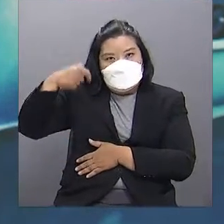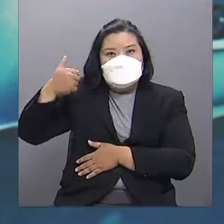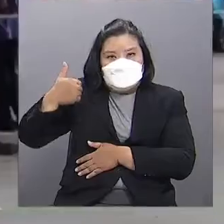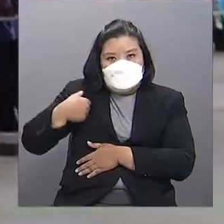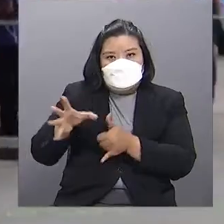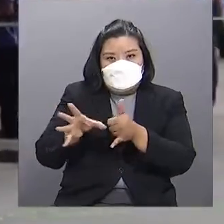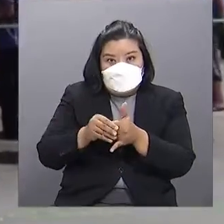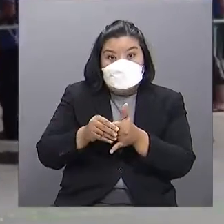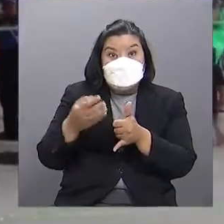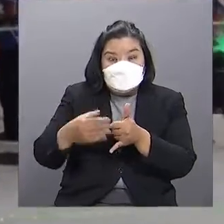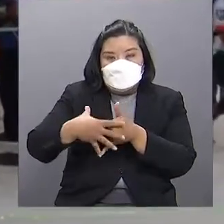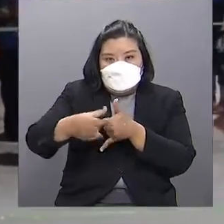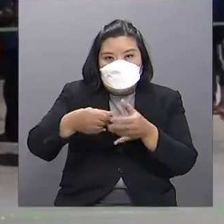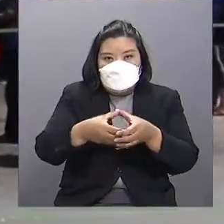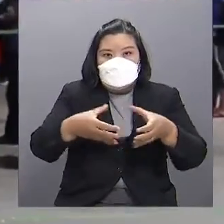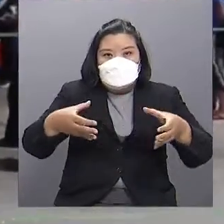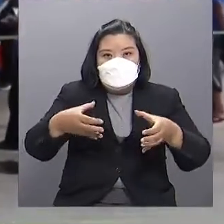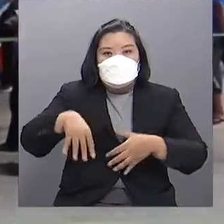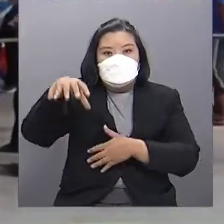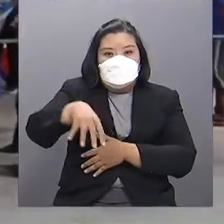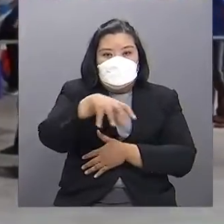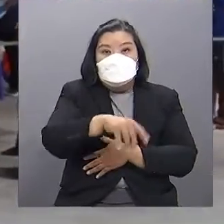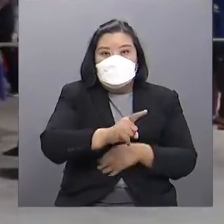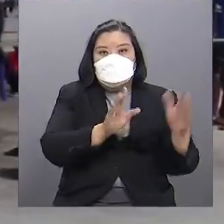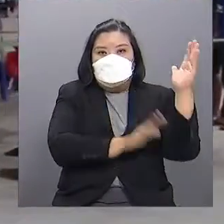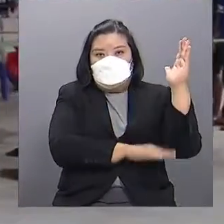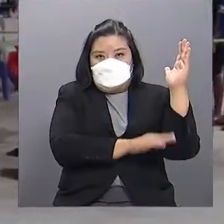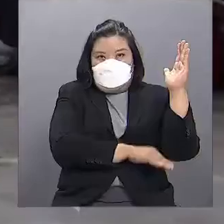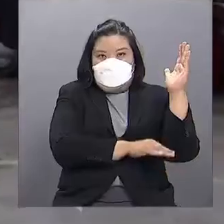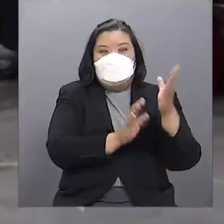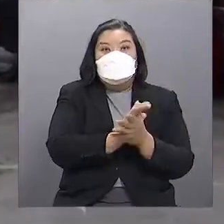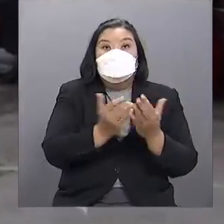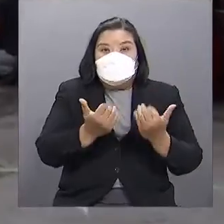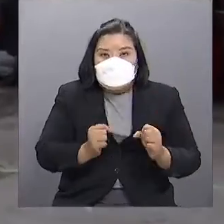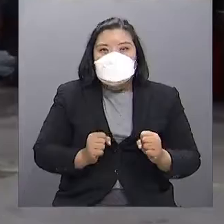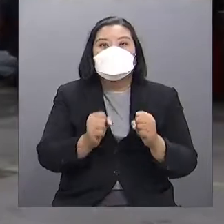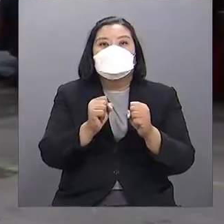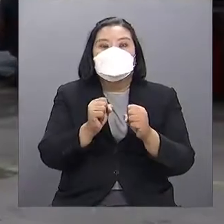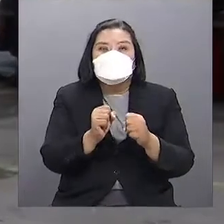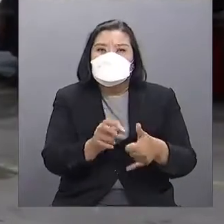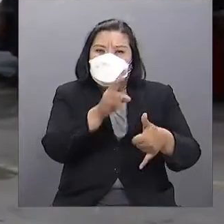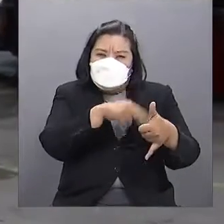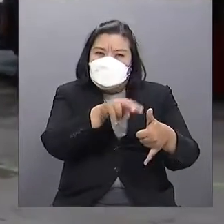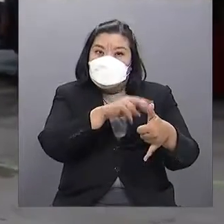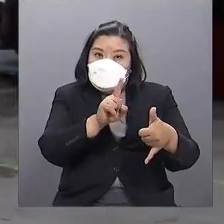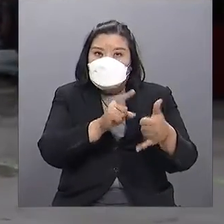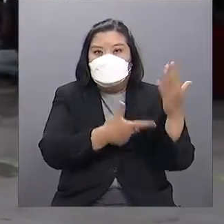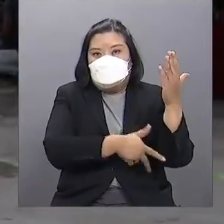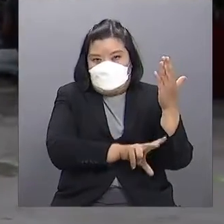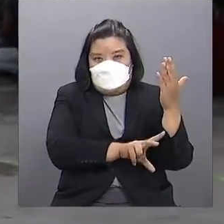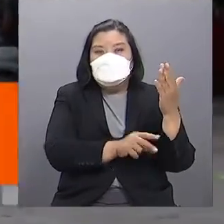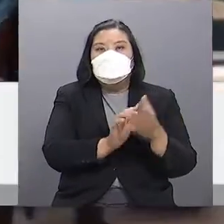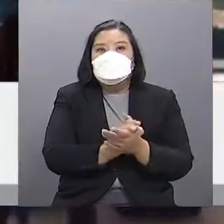ที่ค่ะเจ้าหน้าที่ทยอยตรวจหาเชื้อเชิงรุกกลุ่มเสี่ยงในจังหวัดภูเก็ตทำให้พบผู้ติดเชื้อราย